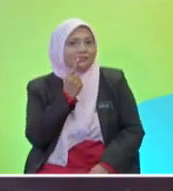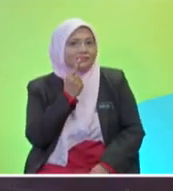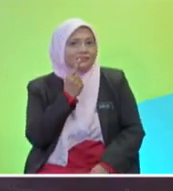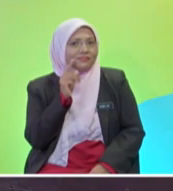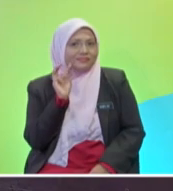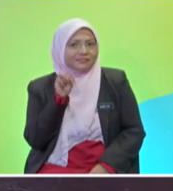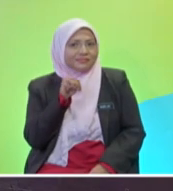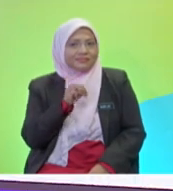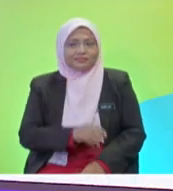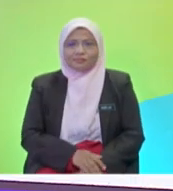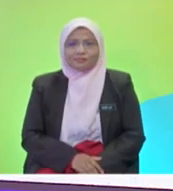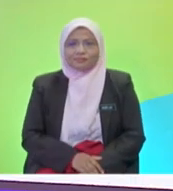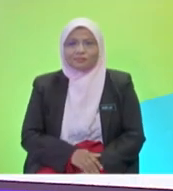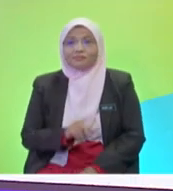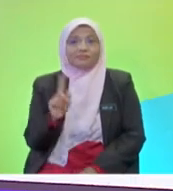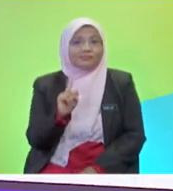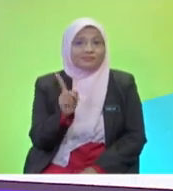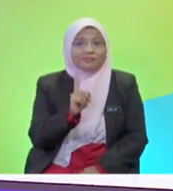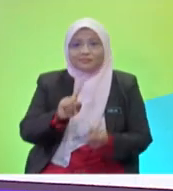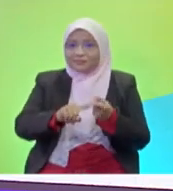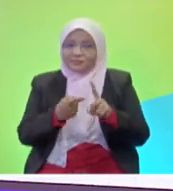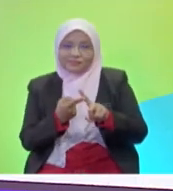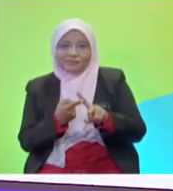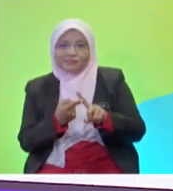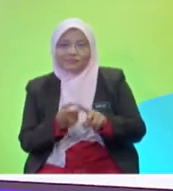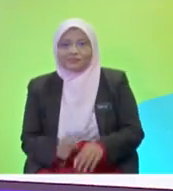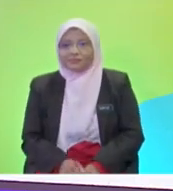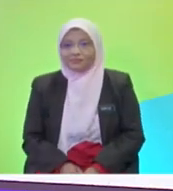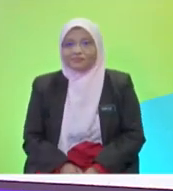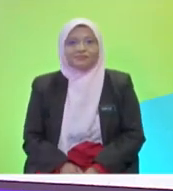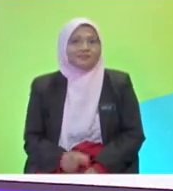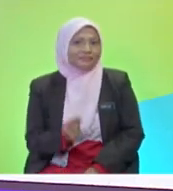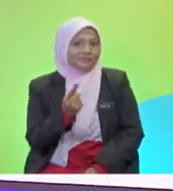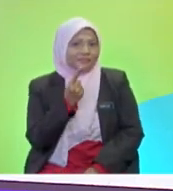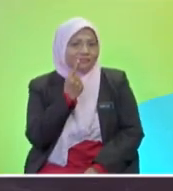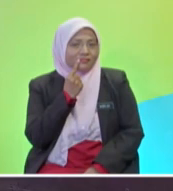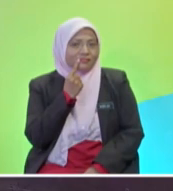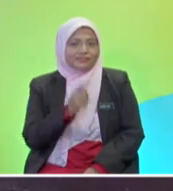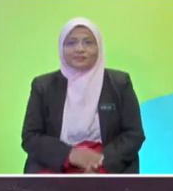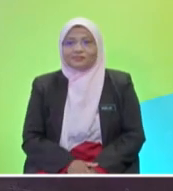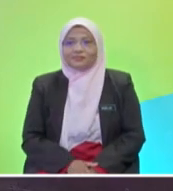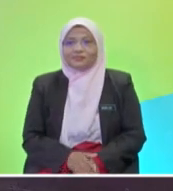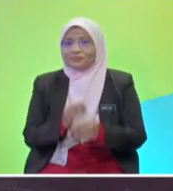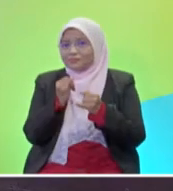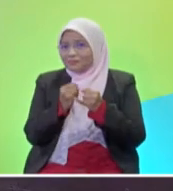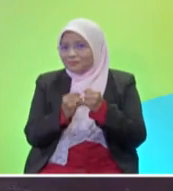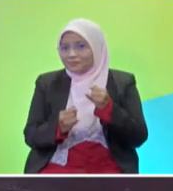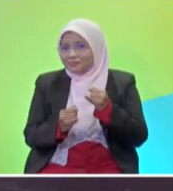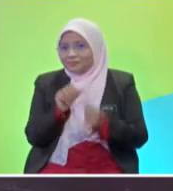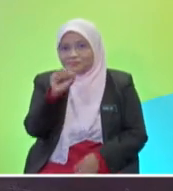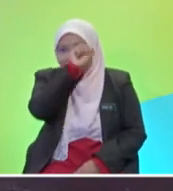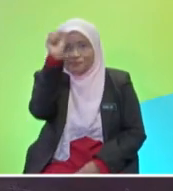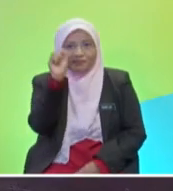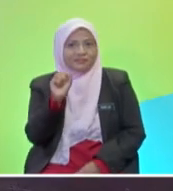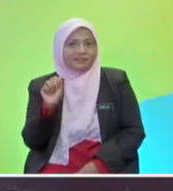Mulut? Mulut dekat mana kawan-kawan? Mulut dekat sini. Okey, akhir sekali soalan ketiga. Semua betul ni Mira?